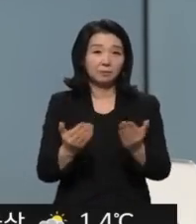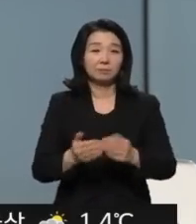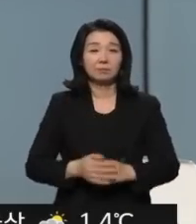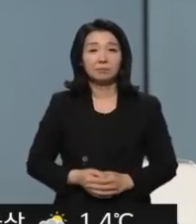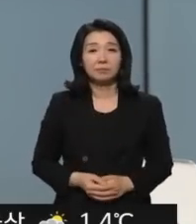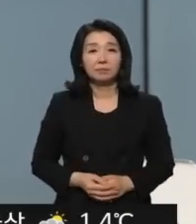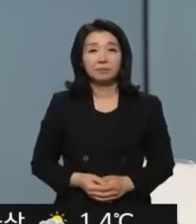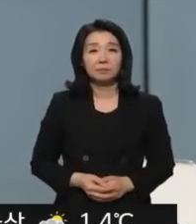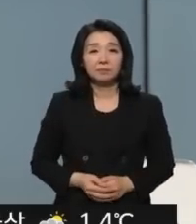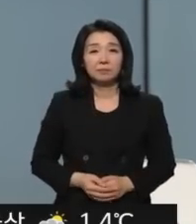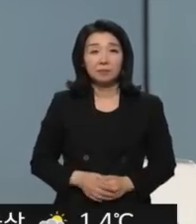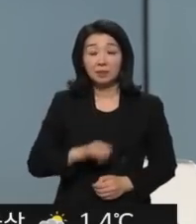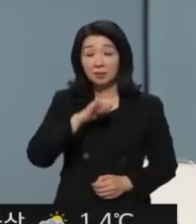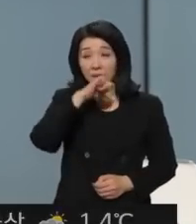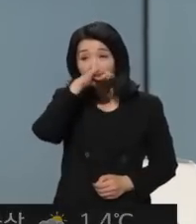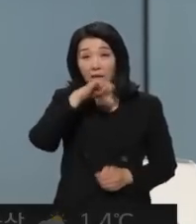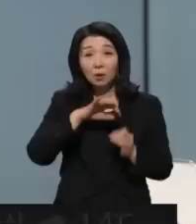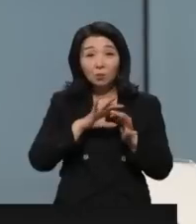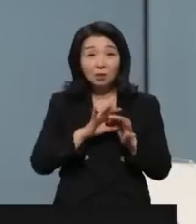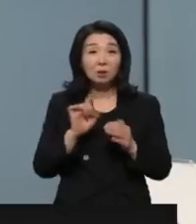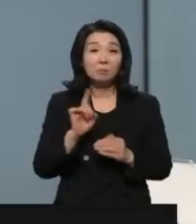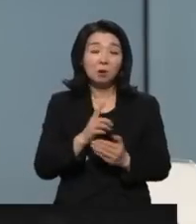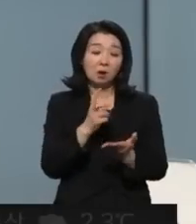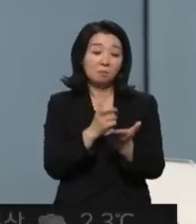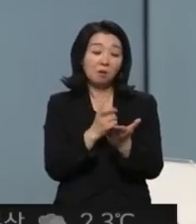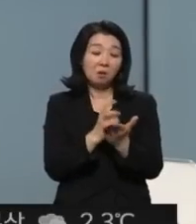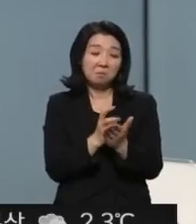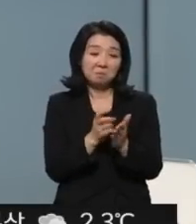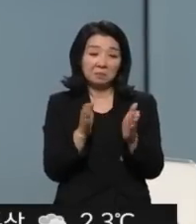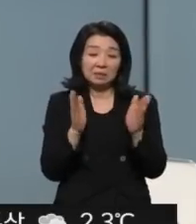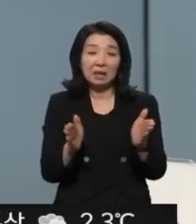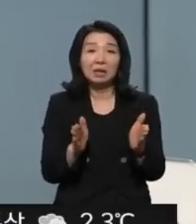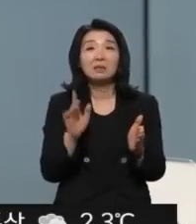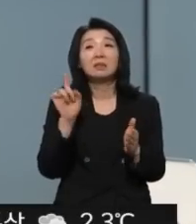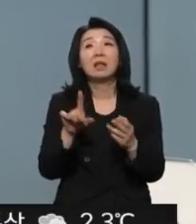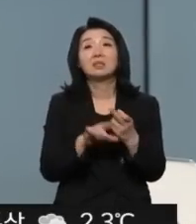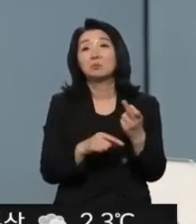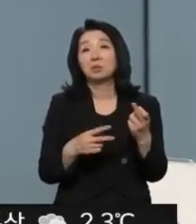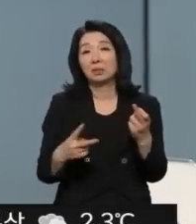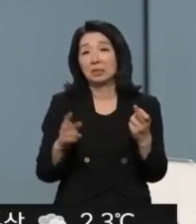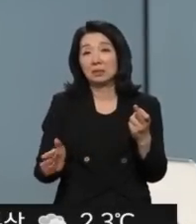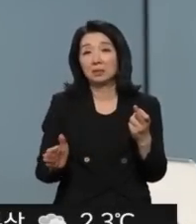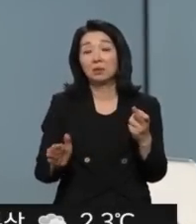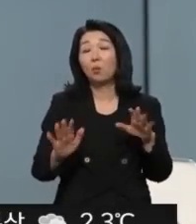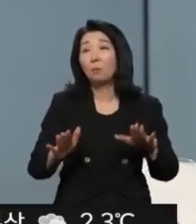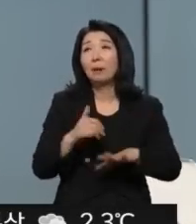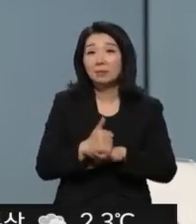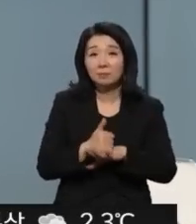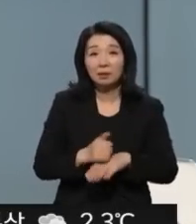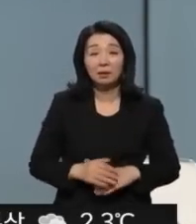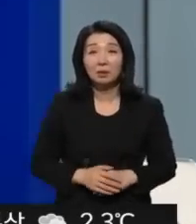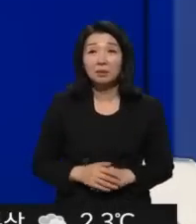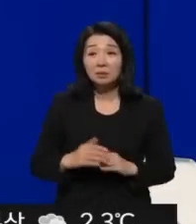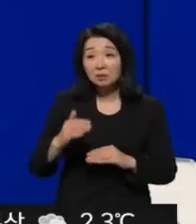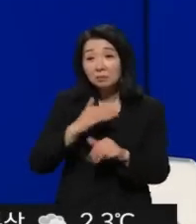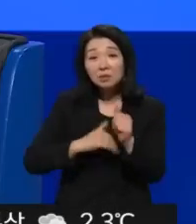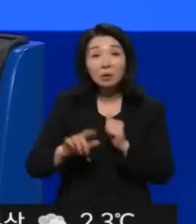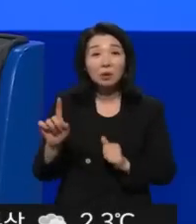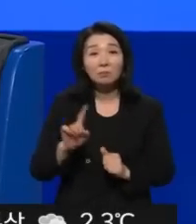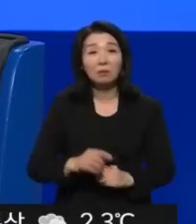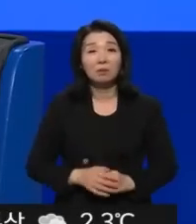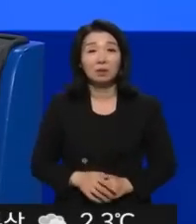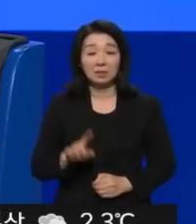보이네요. 예산안 얘기를 좀 해보면요. 법정 처리 시한이 이제 내일이잖아요. 오늘 이제 사실상 마지막 날인데 어떻게 진행되고 있어요? 네,